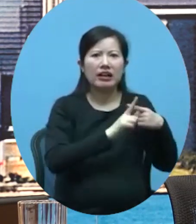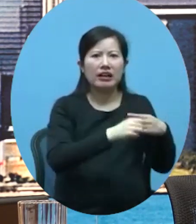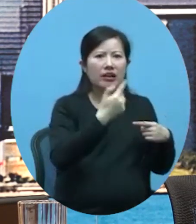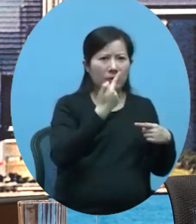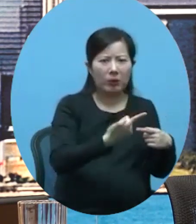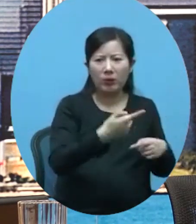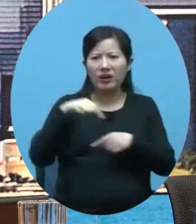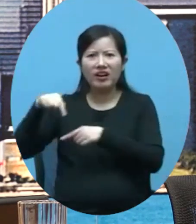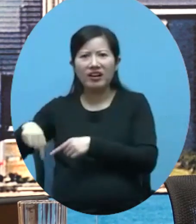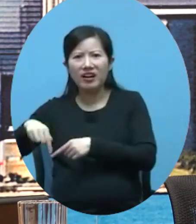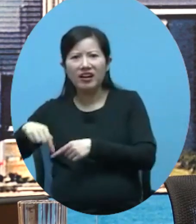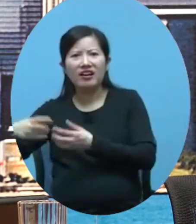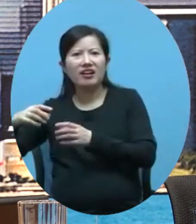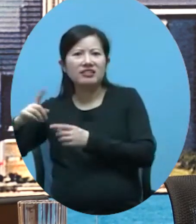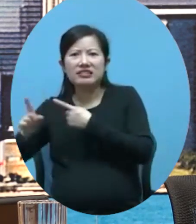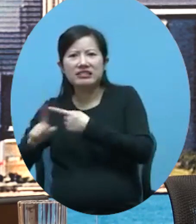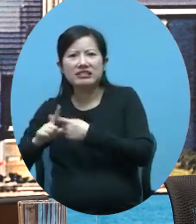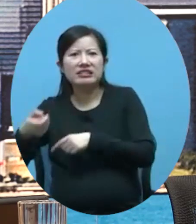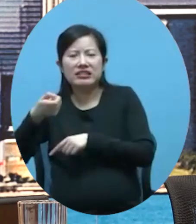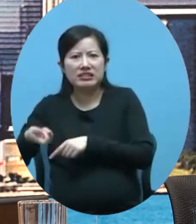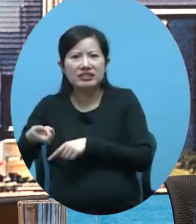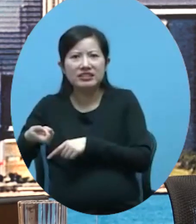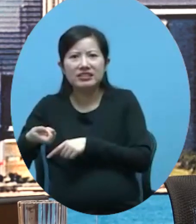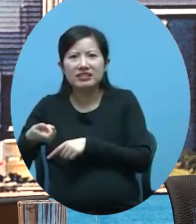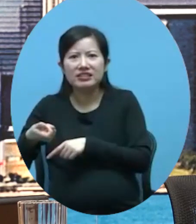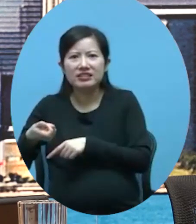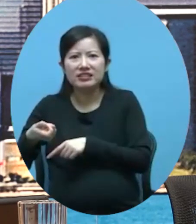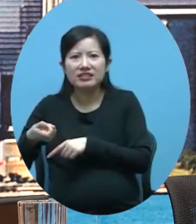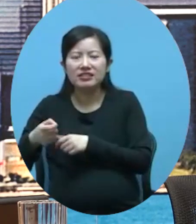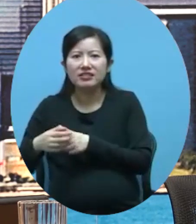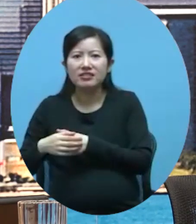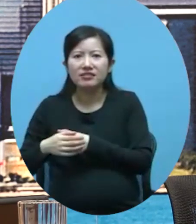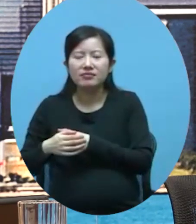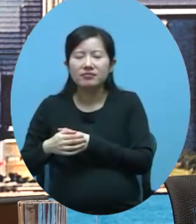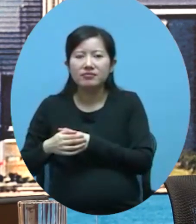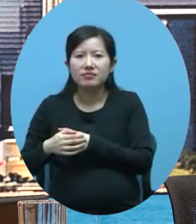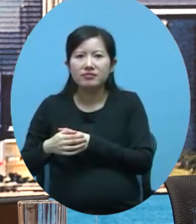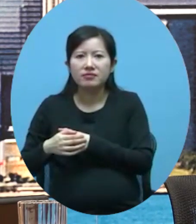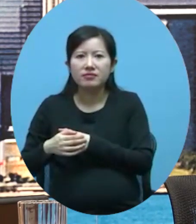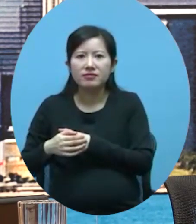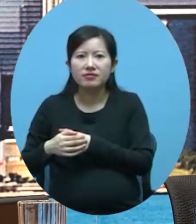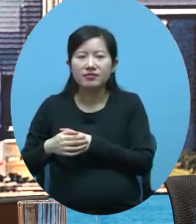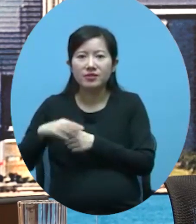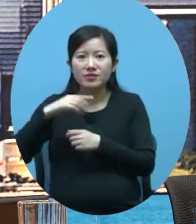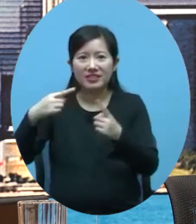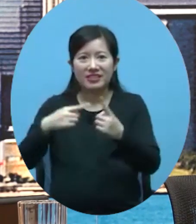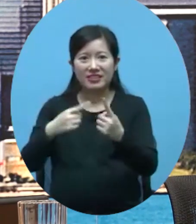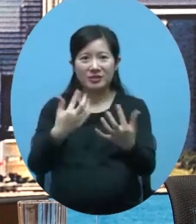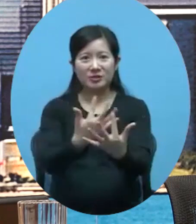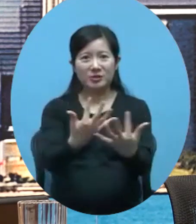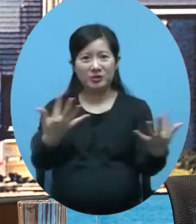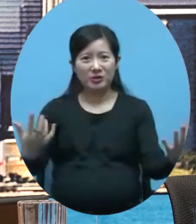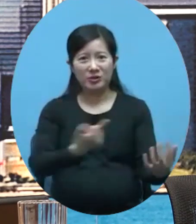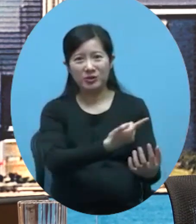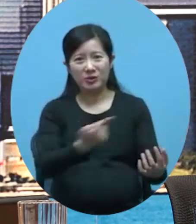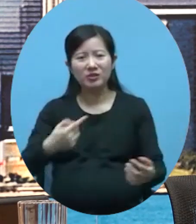所有是一個很普及的對著很大量的人口做的公共的政策一定